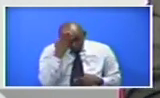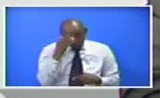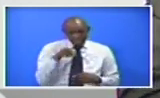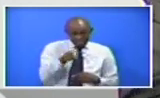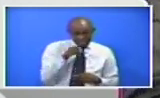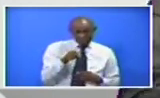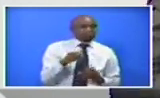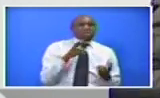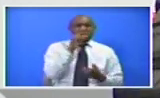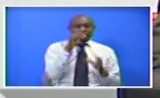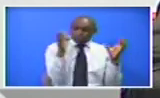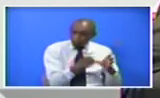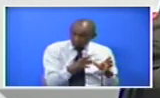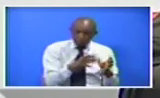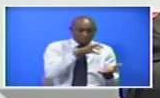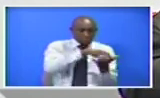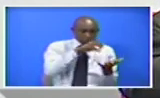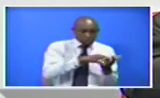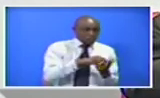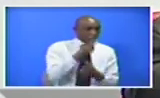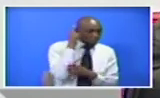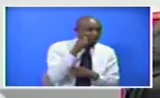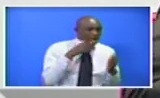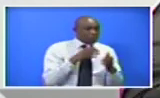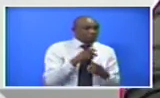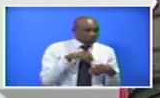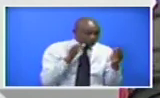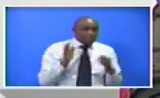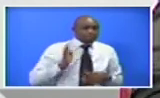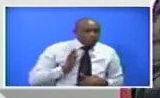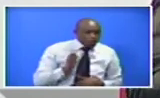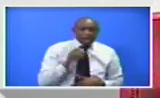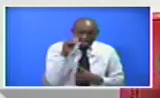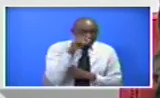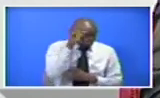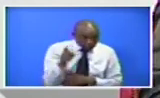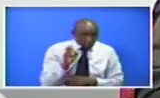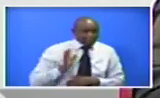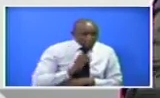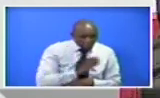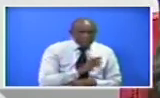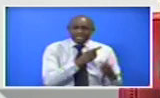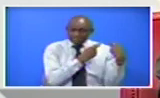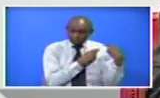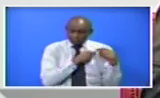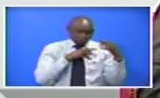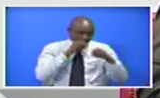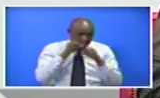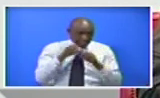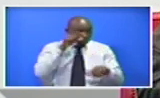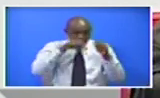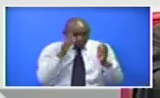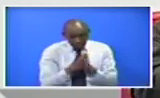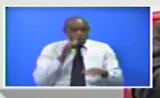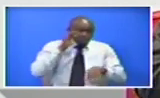muungano wa NASA, na vile vile nikakuuliza swali katika Twitter, je, unadhani bodi za kushughulikia mizozo ya uchaguzi vya mbalimbali zimefanya